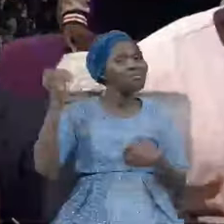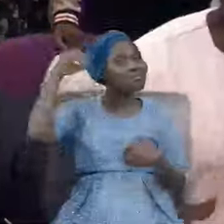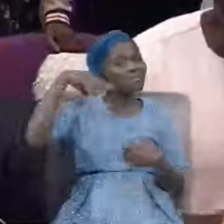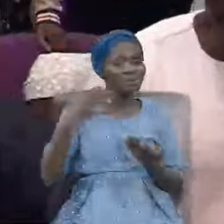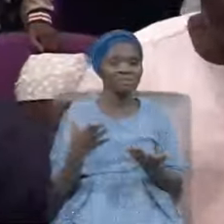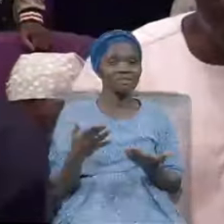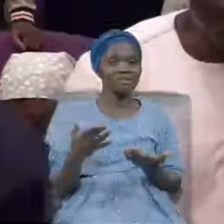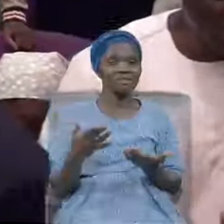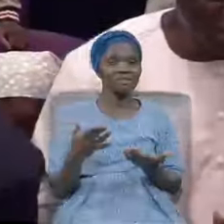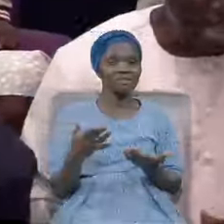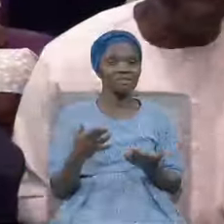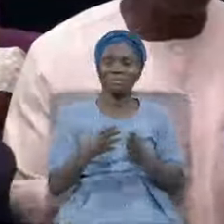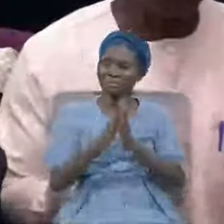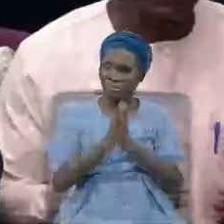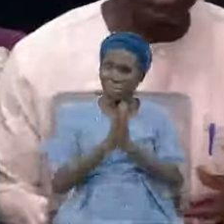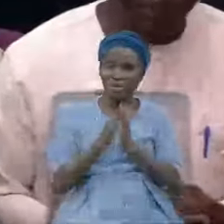la grâce.